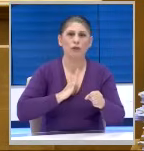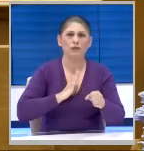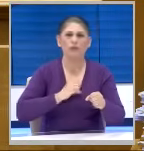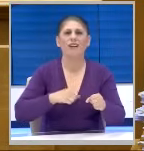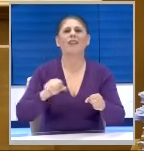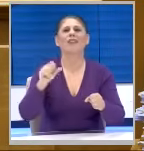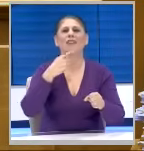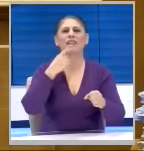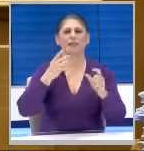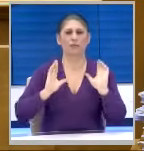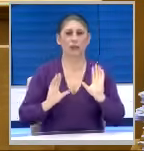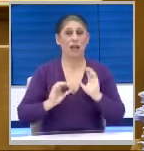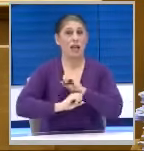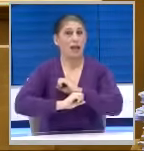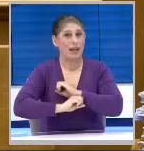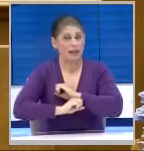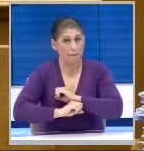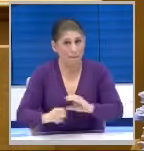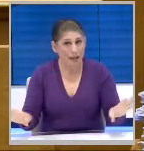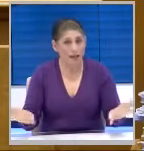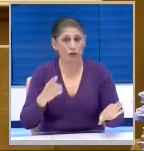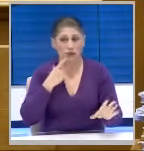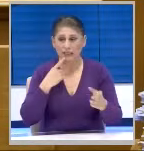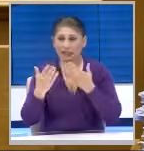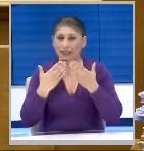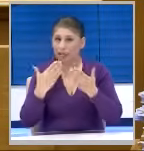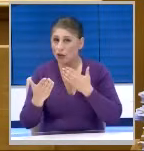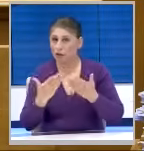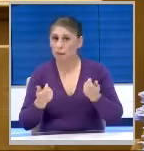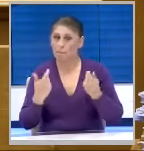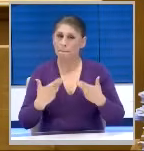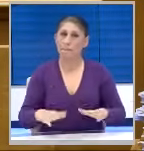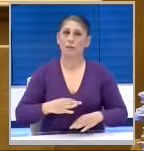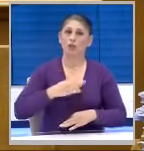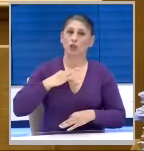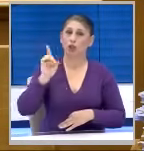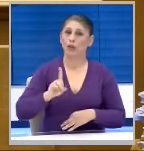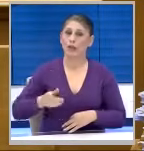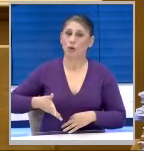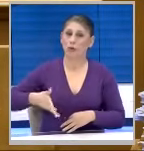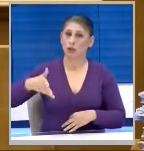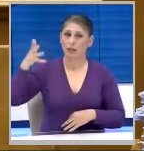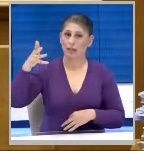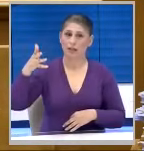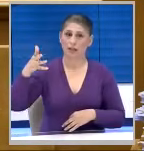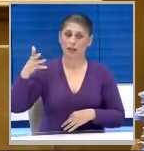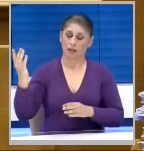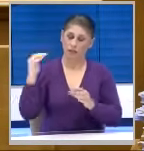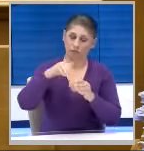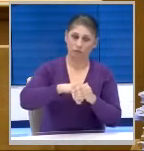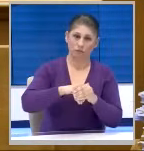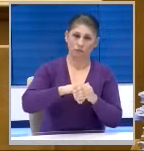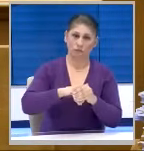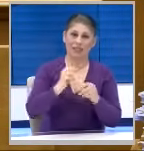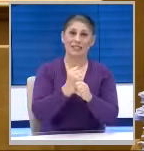όχι ενημέρωσε μήπως για τις συνεννοήσεις που είχε κάνει με τον κύριο μητσοτάκη για να εντάξουν σε